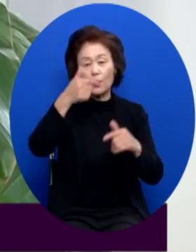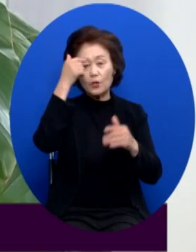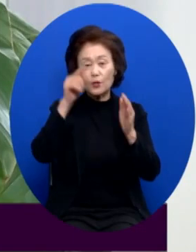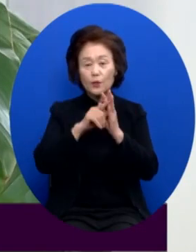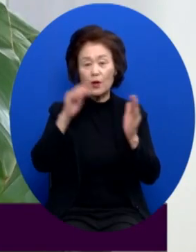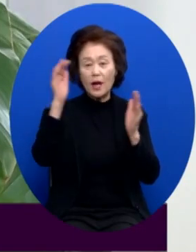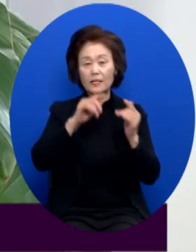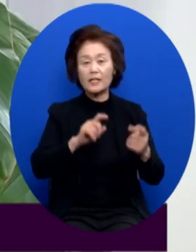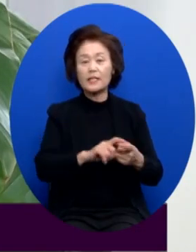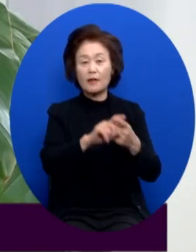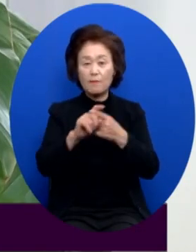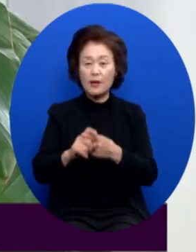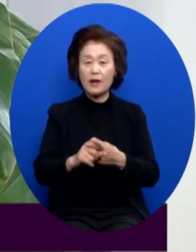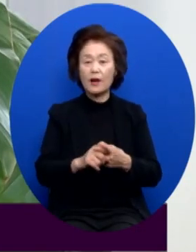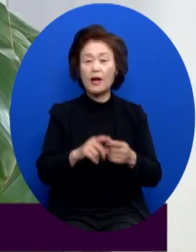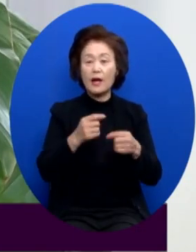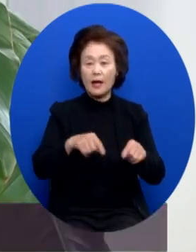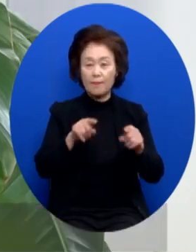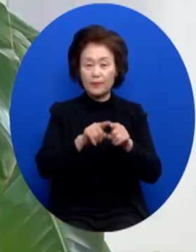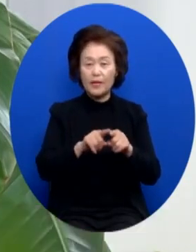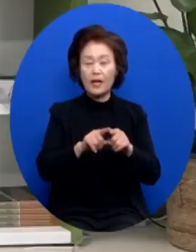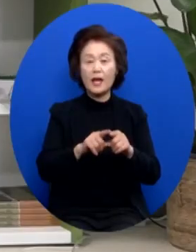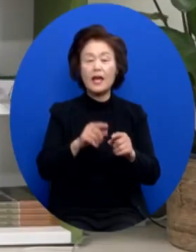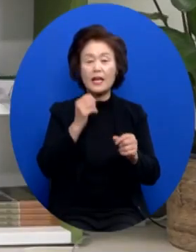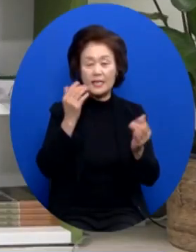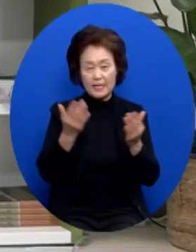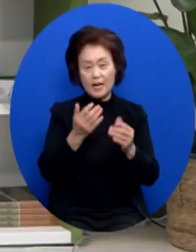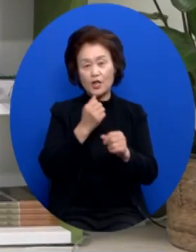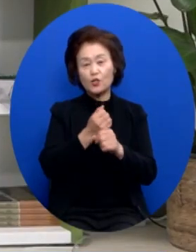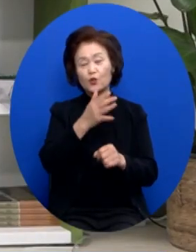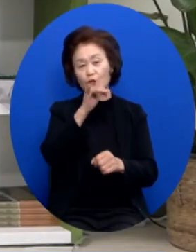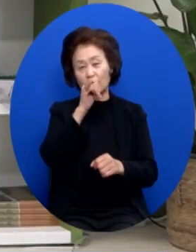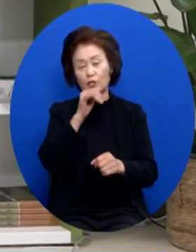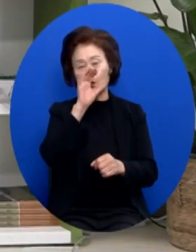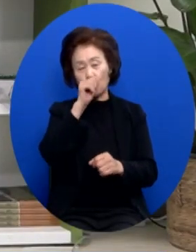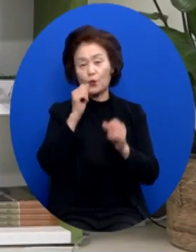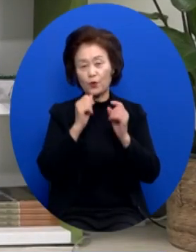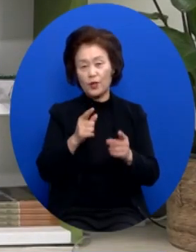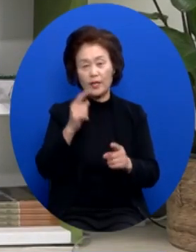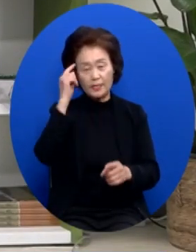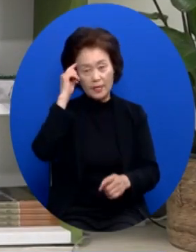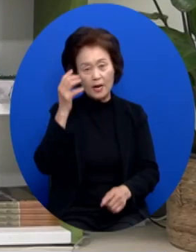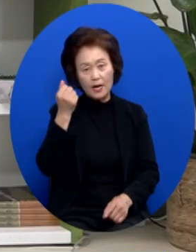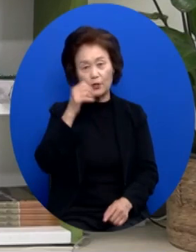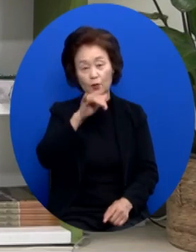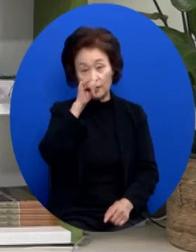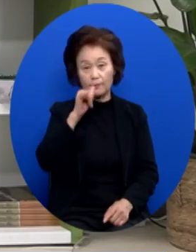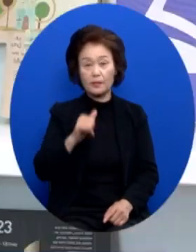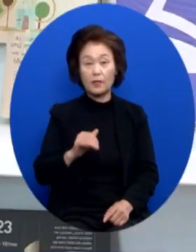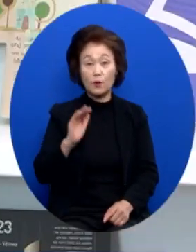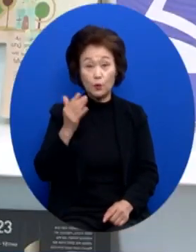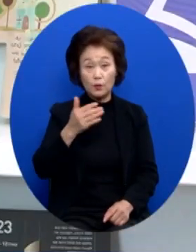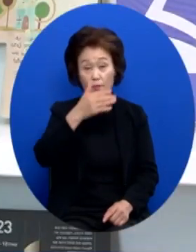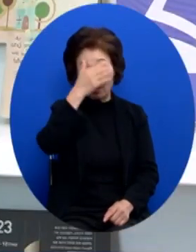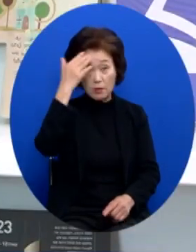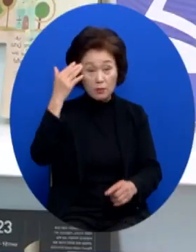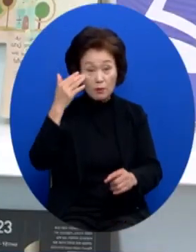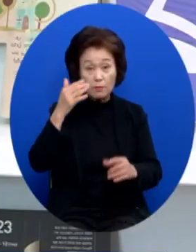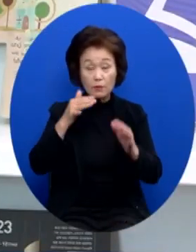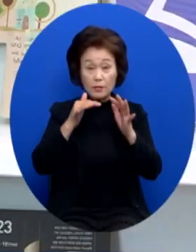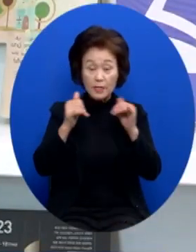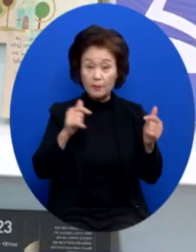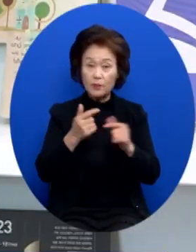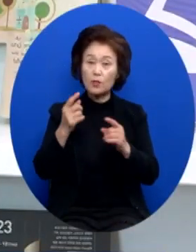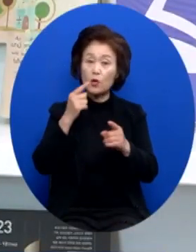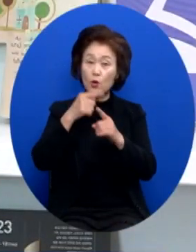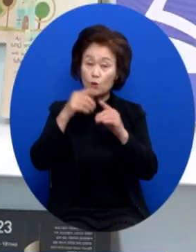we actually see this happening around the world. 요즘 이 다음 세대, 젊은 세대들이 교회를 많이 떠나고 있습니다. 이러한 시대